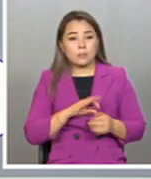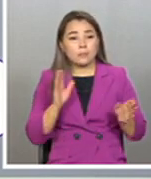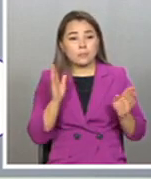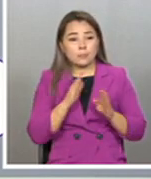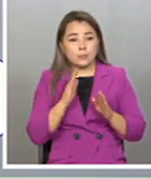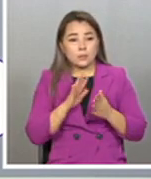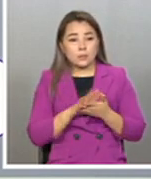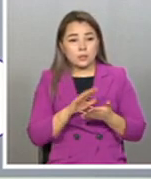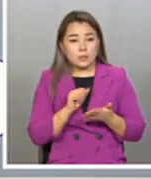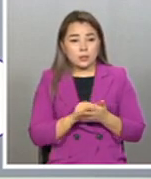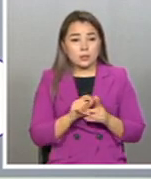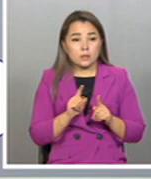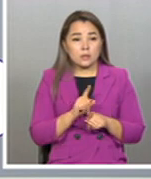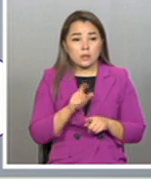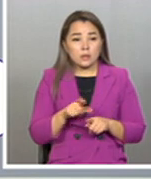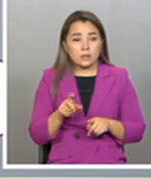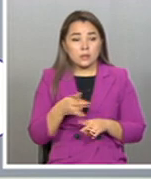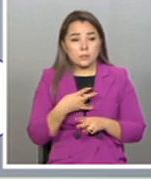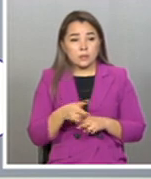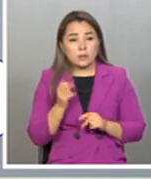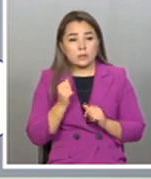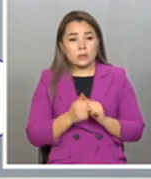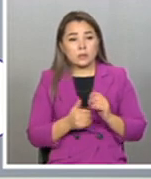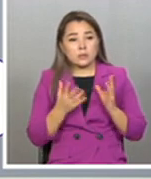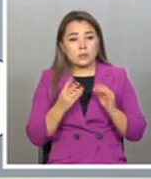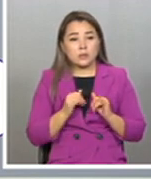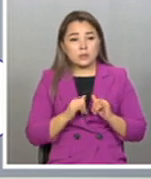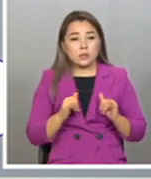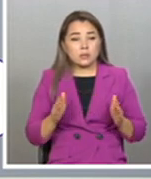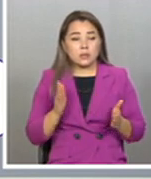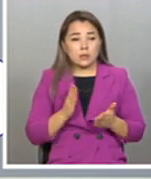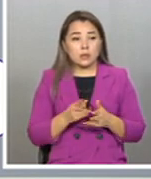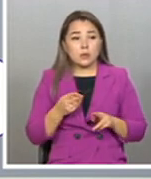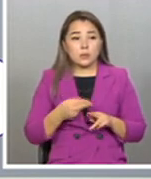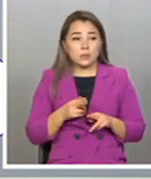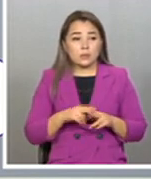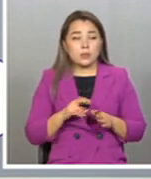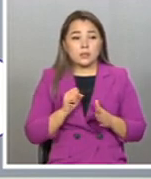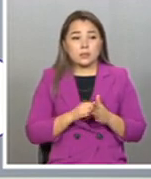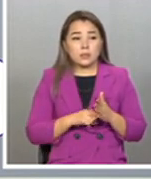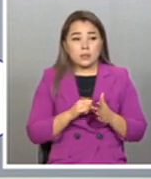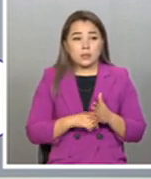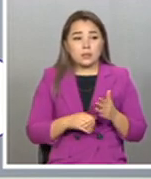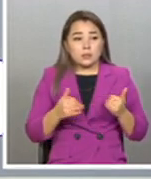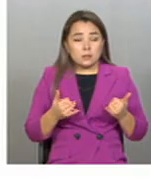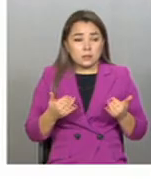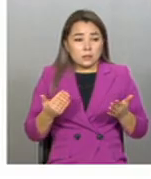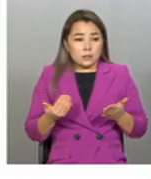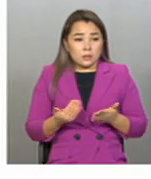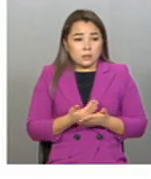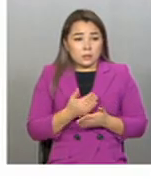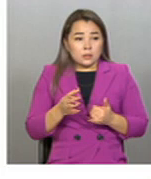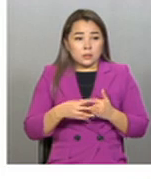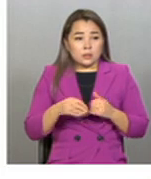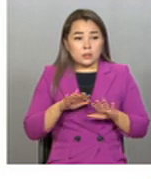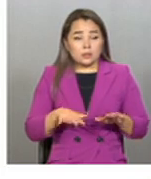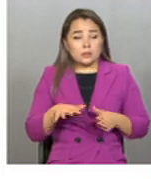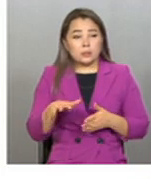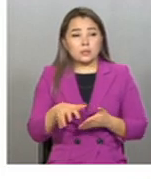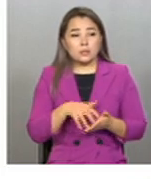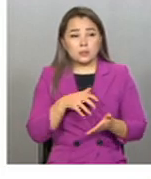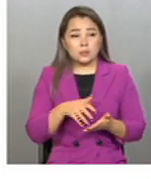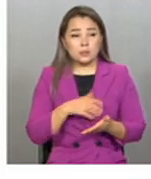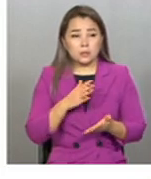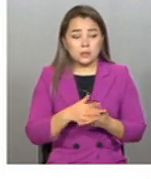климатқа адамның әсері күннен күнге артуда. Олардың себебі ретінде мысалға жаңа жерлерді игеруді айтып кетуге болады. Ол топырақ